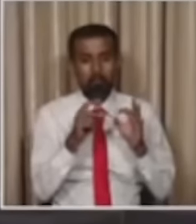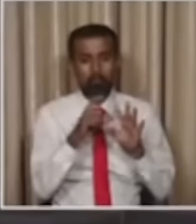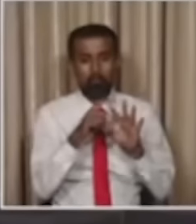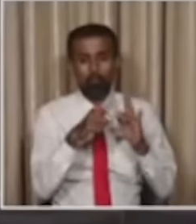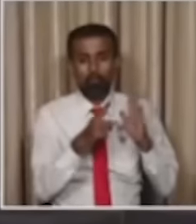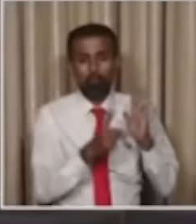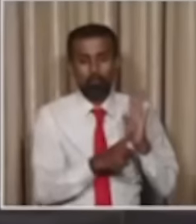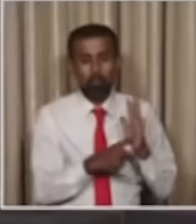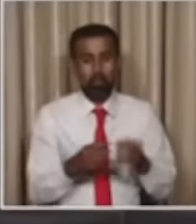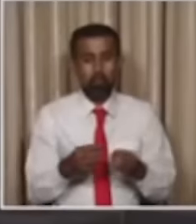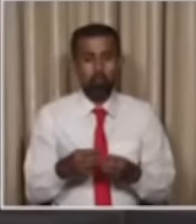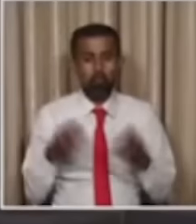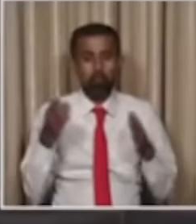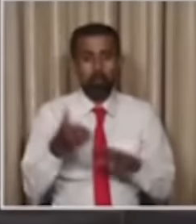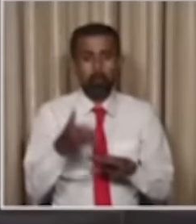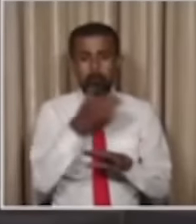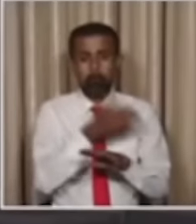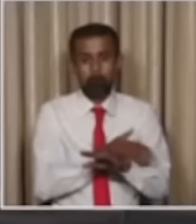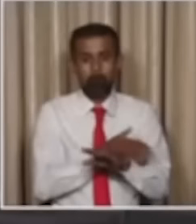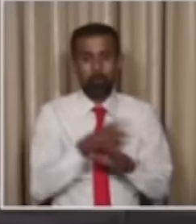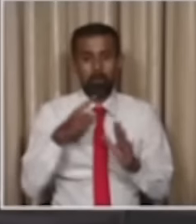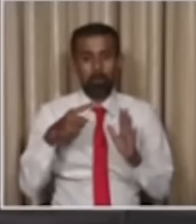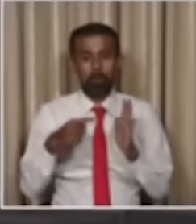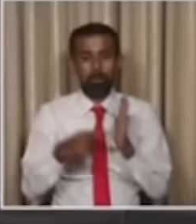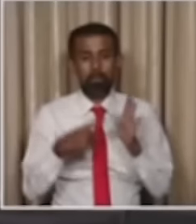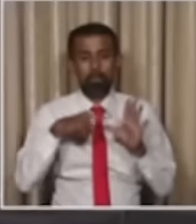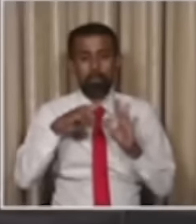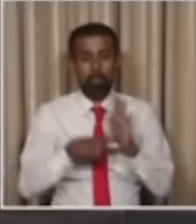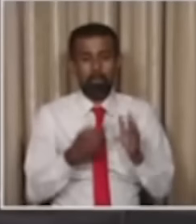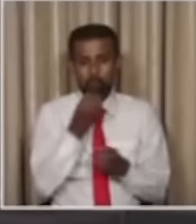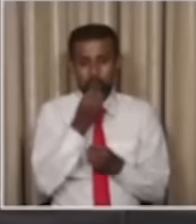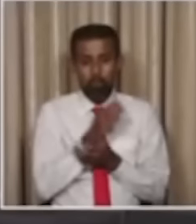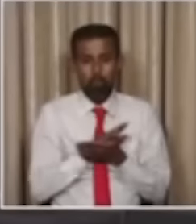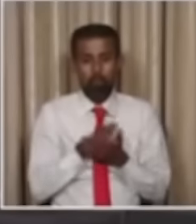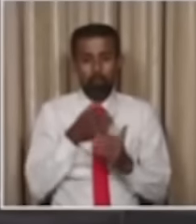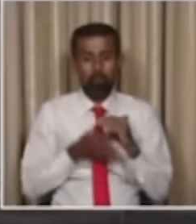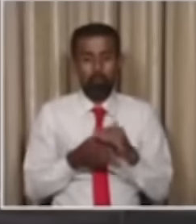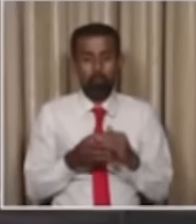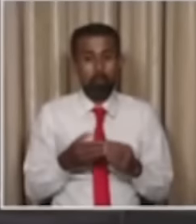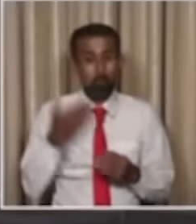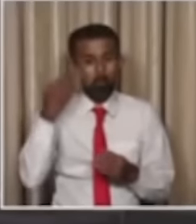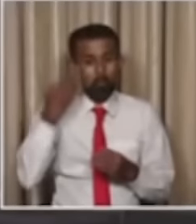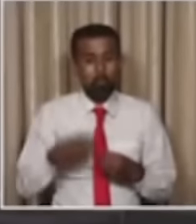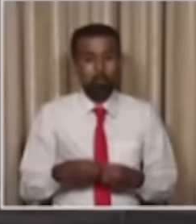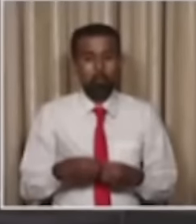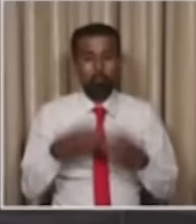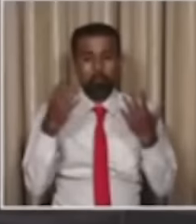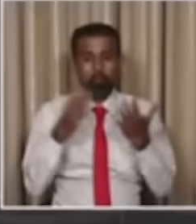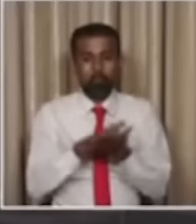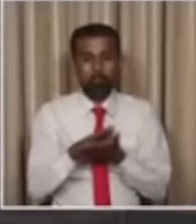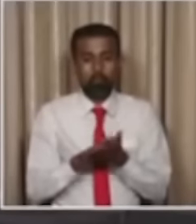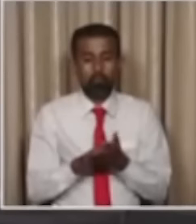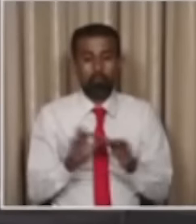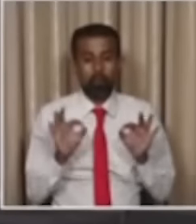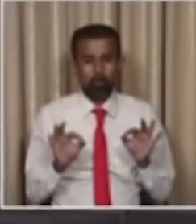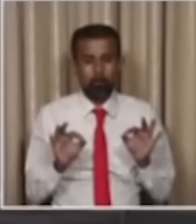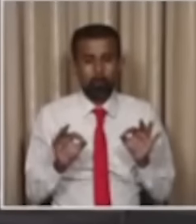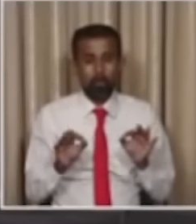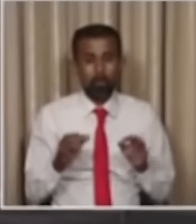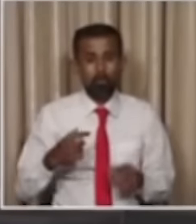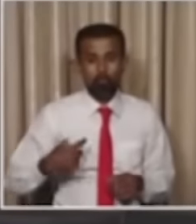නැමැත්තා පුපුරවා ගැනීමට පෙර තාජ් සමුද්‍ර හෝටලේ භෝජනාගාරයේ තුලදී මරාගෙන මැරීමට සූදානම් වෙද්දී ඔහුගේ